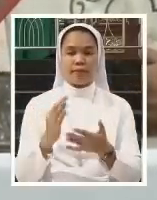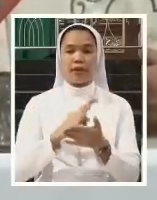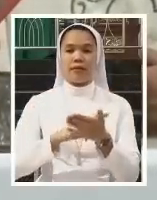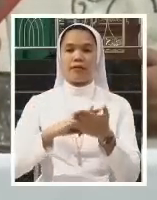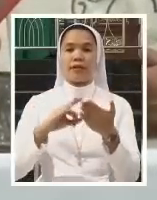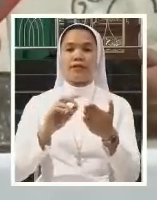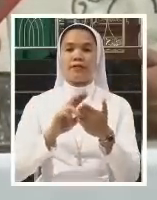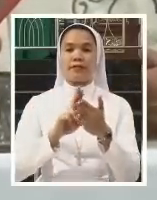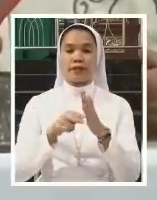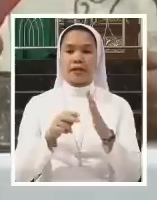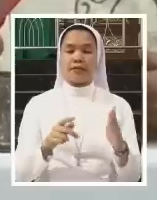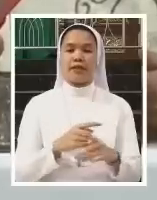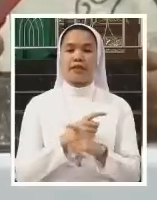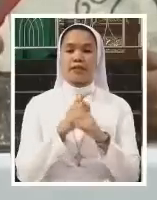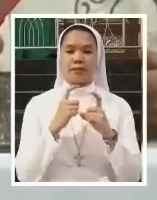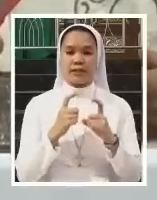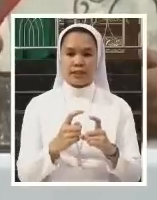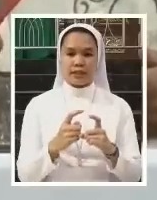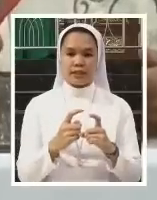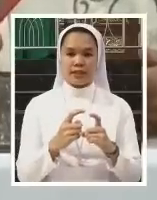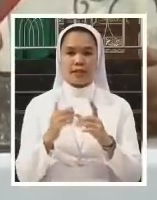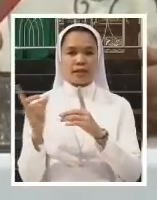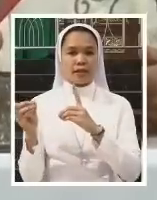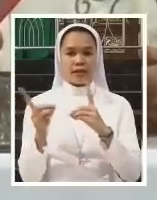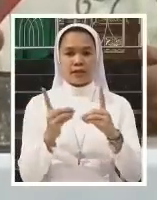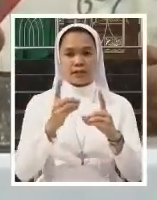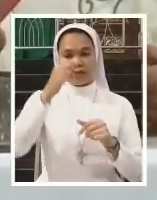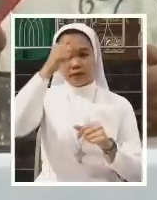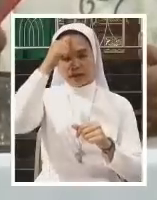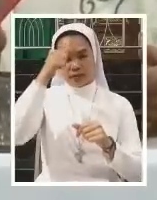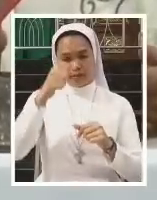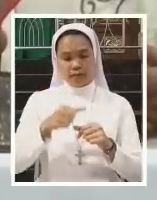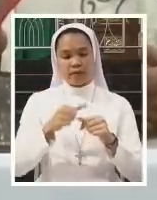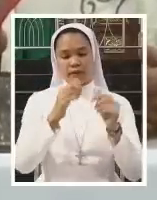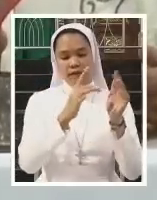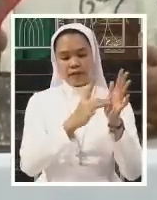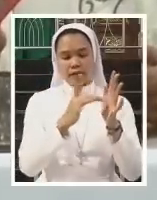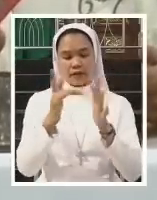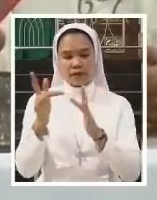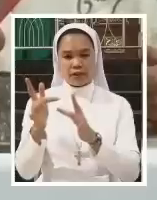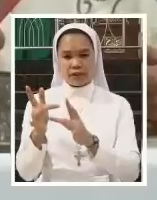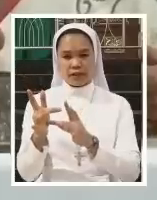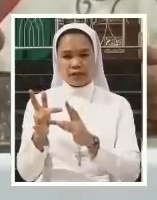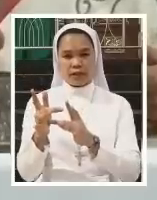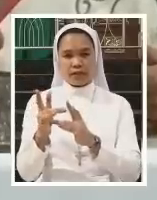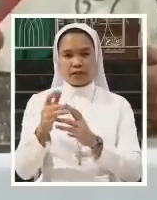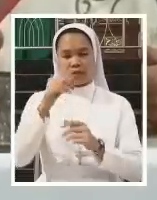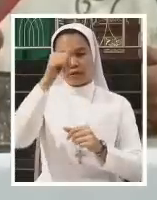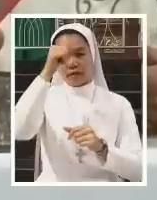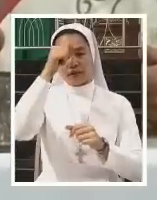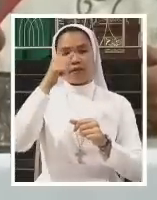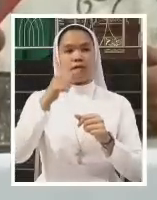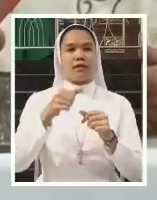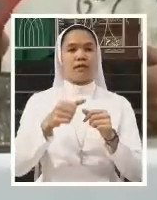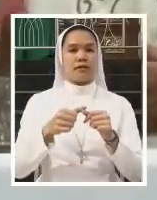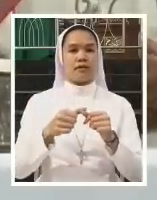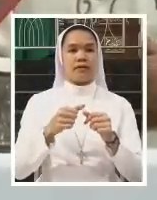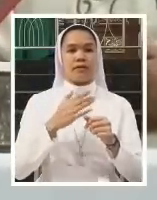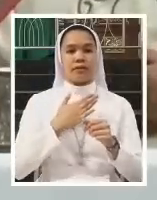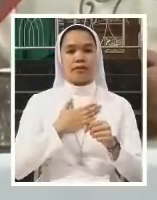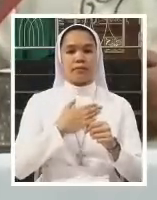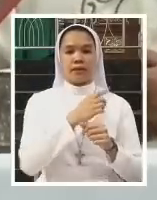pagpatawad kan mga kasalan. Ini paggibohon indo sa pagromdong